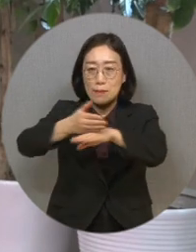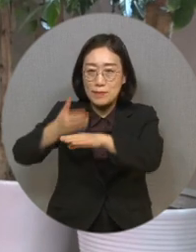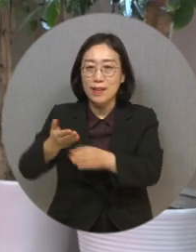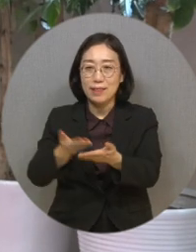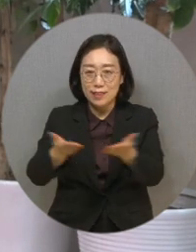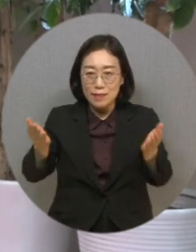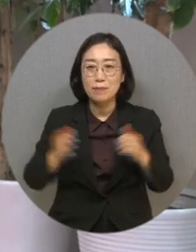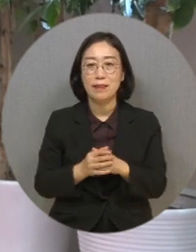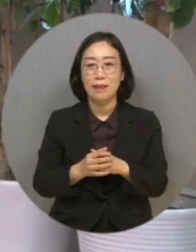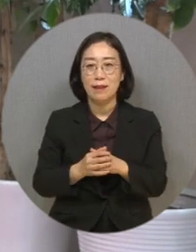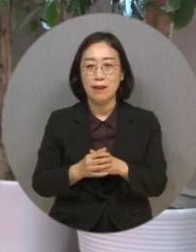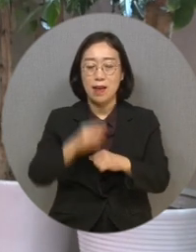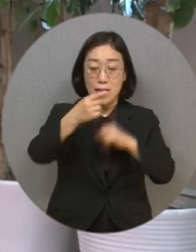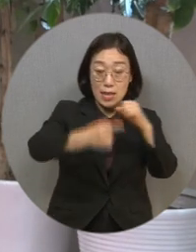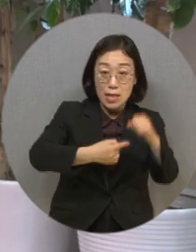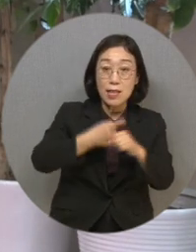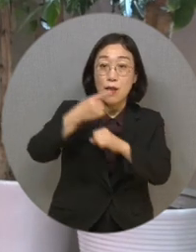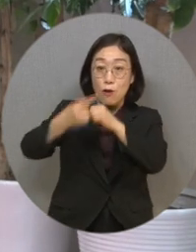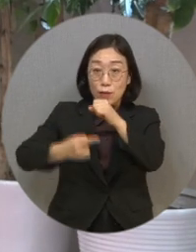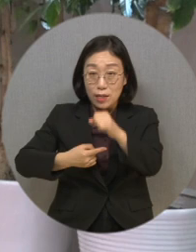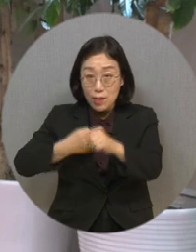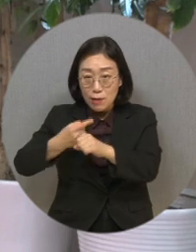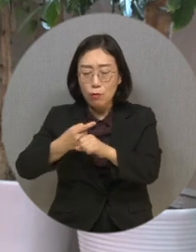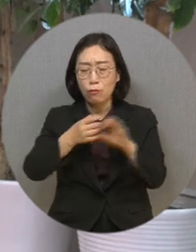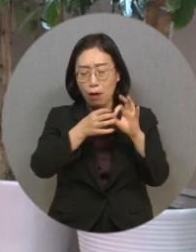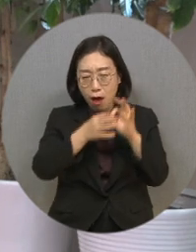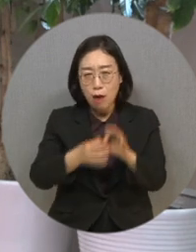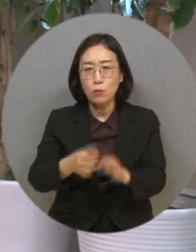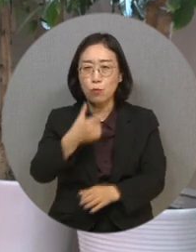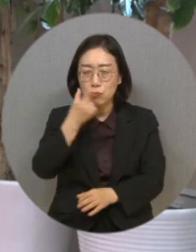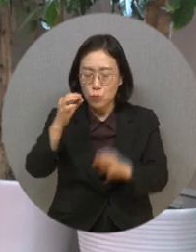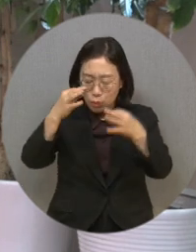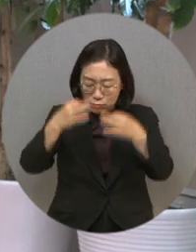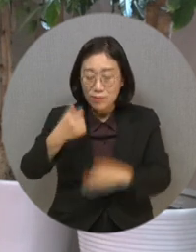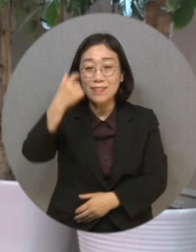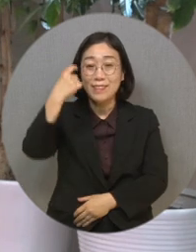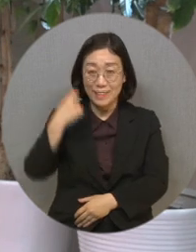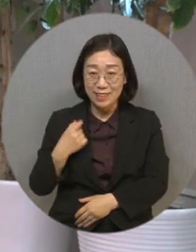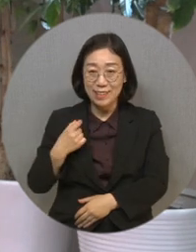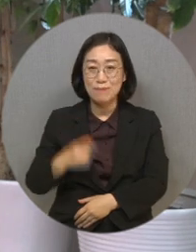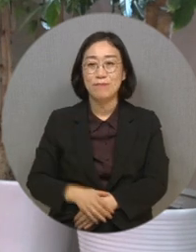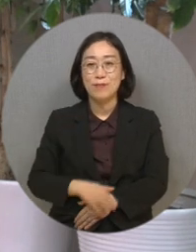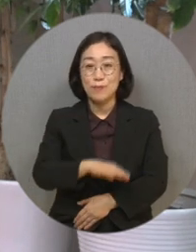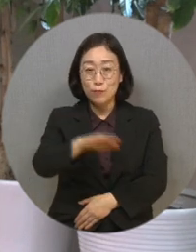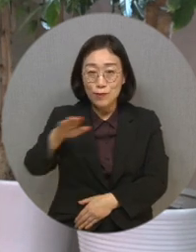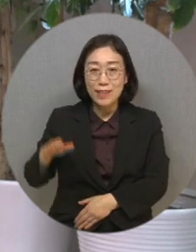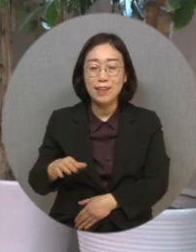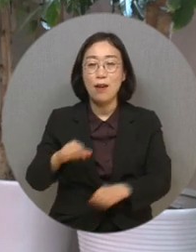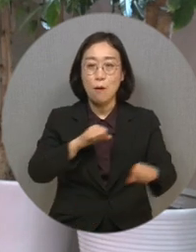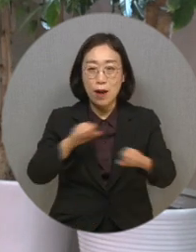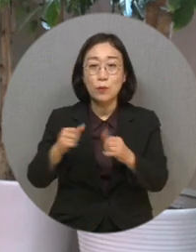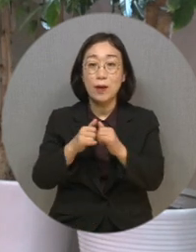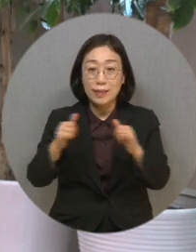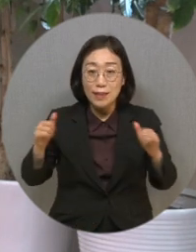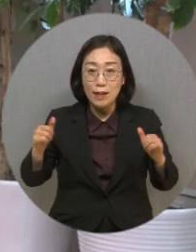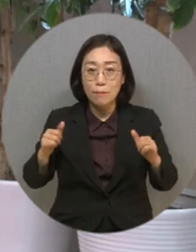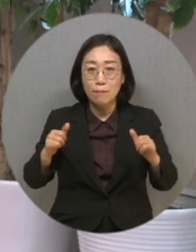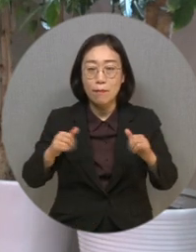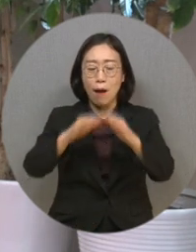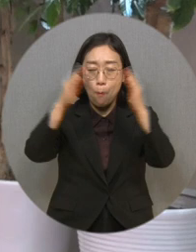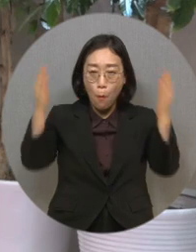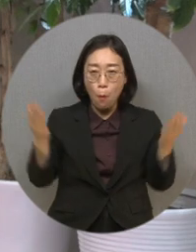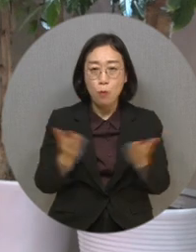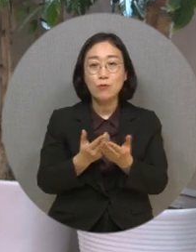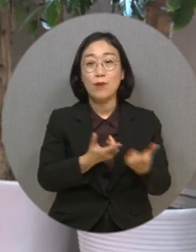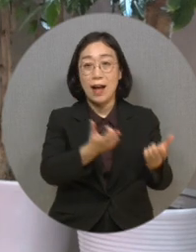해를 거듭할수록 항상 부족함을 더 많이 느낍니다. 그 부족함을 저희 종사자분들이 함께 또 채워가고